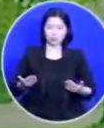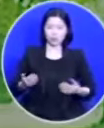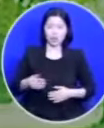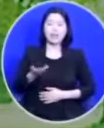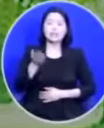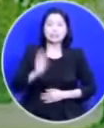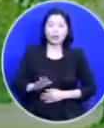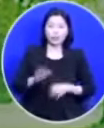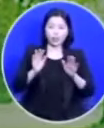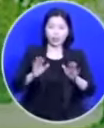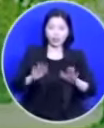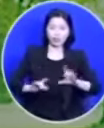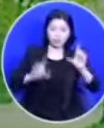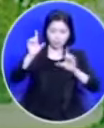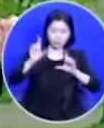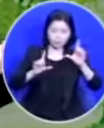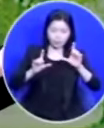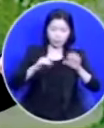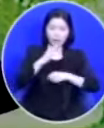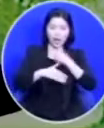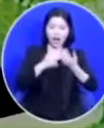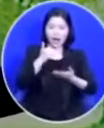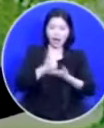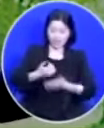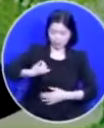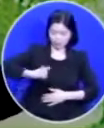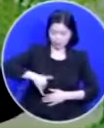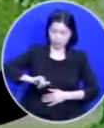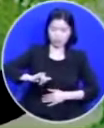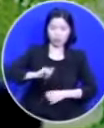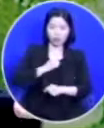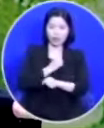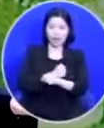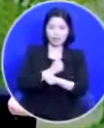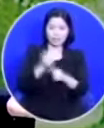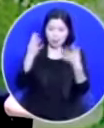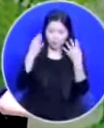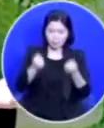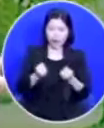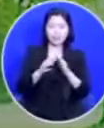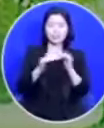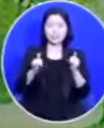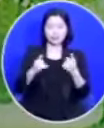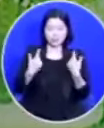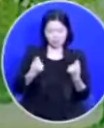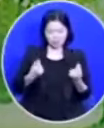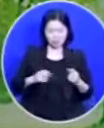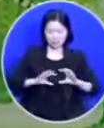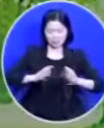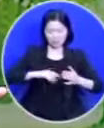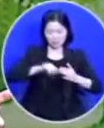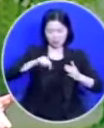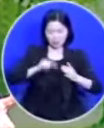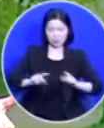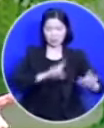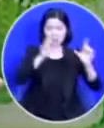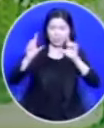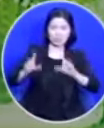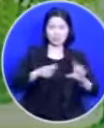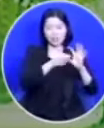현실은 하나님의 자녀라고 하는 아는이들이 여전히 세상 가운데 살면서